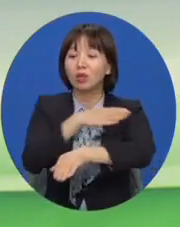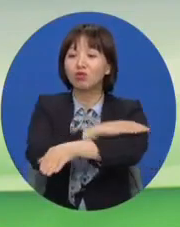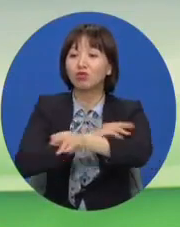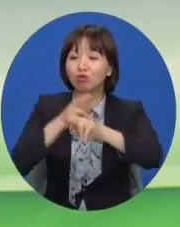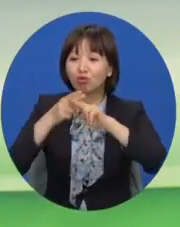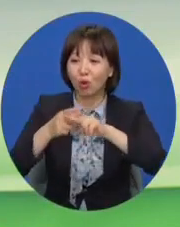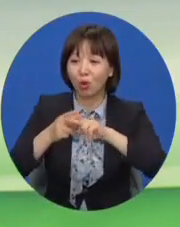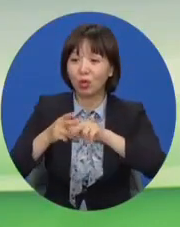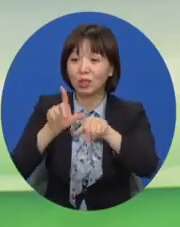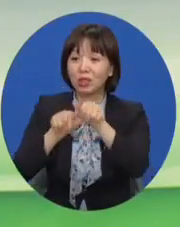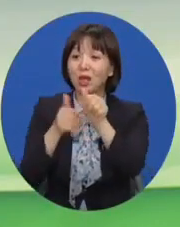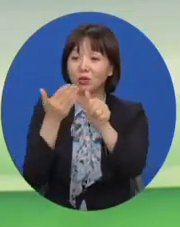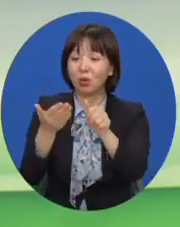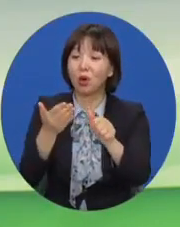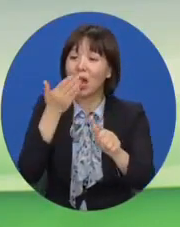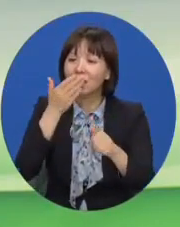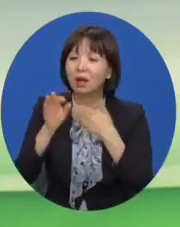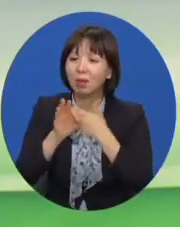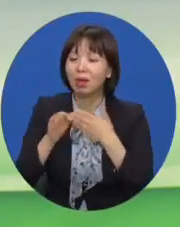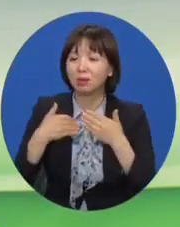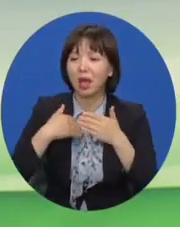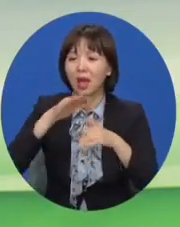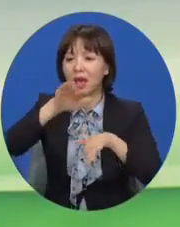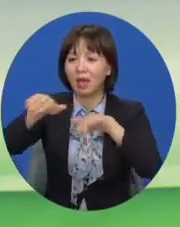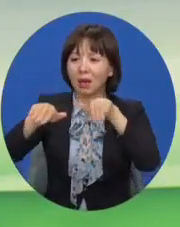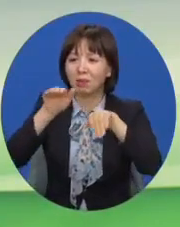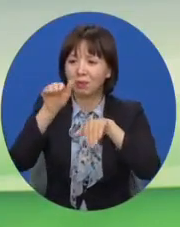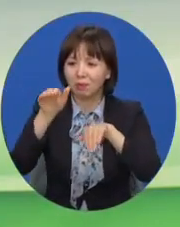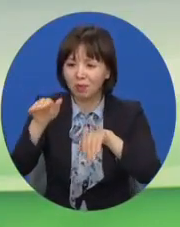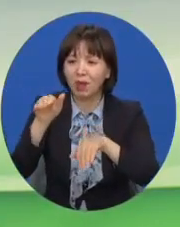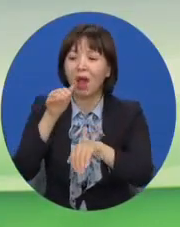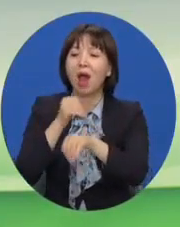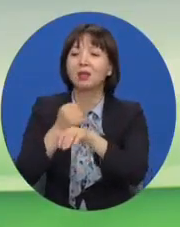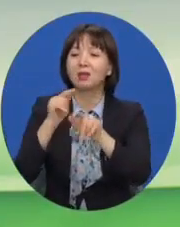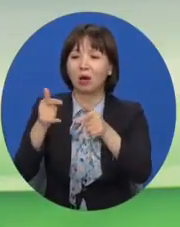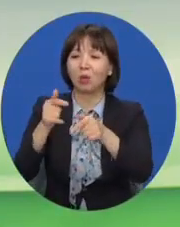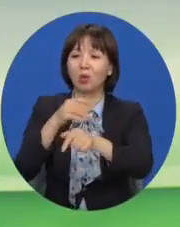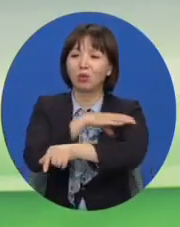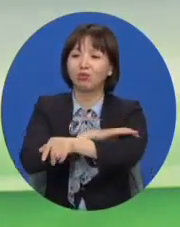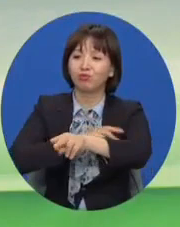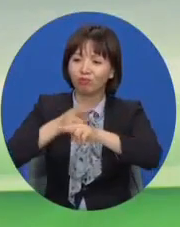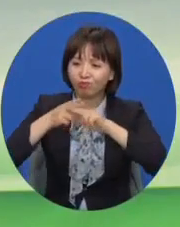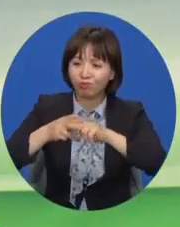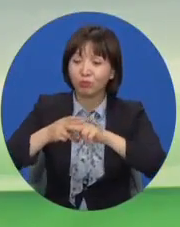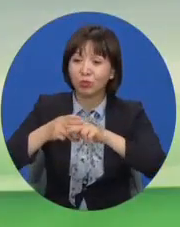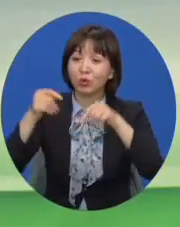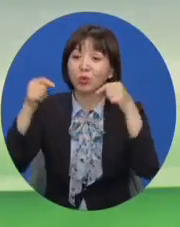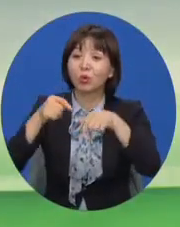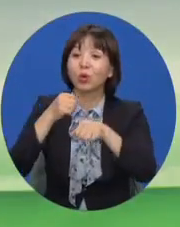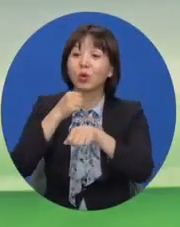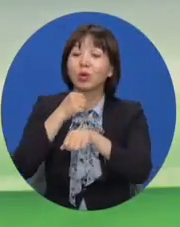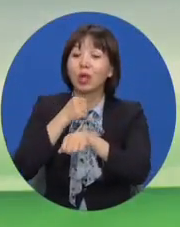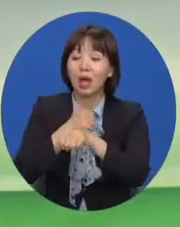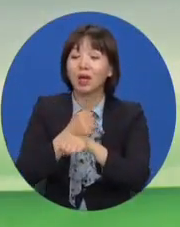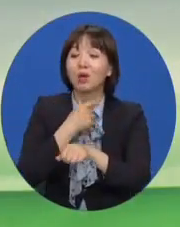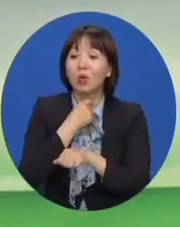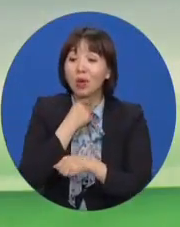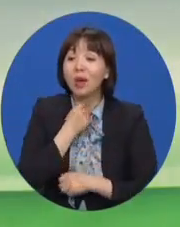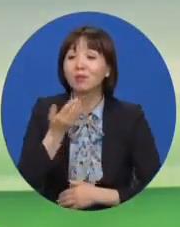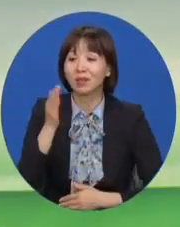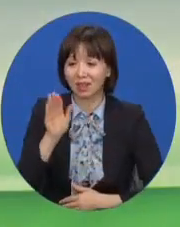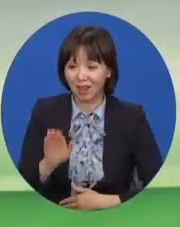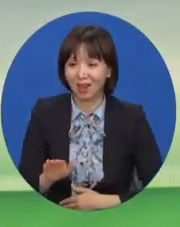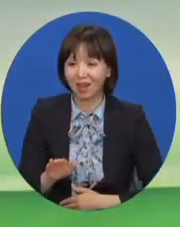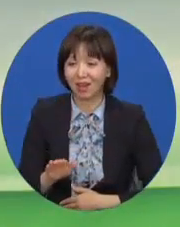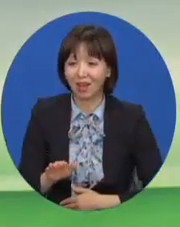드린다고 말씀을 드렸고 가급적 제가 개입하지 않고 주도를 가지시고 토론을 하시기를 원하긴 합니다만 아까